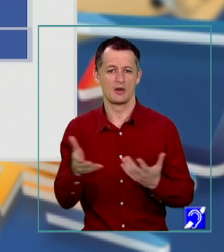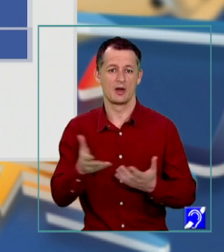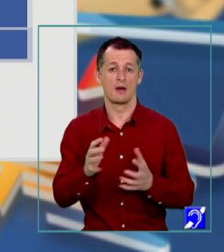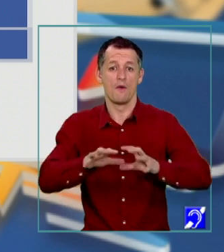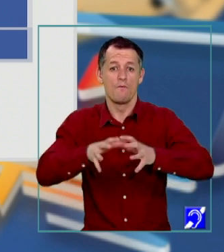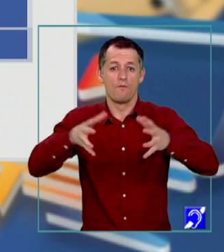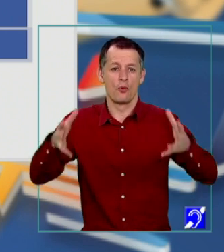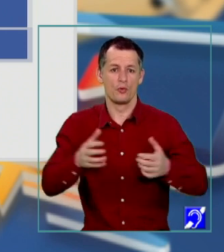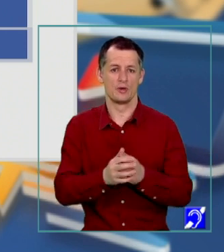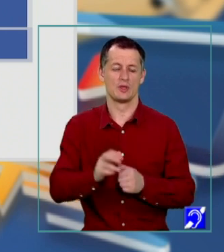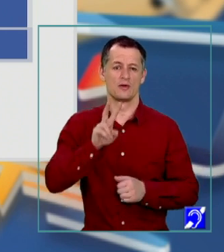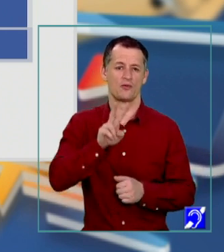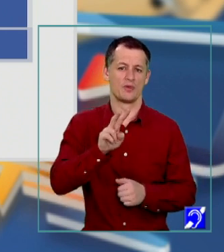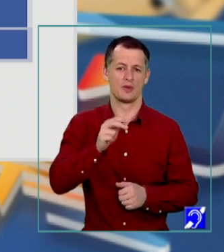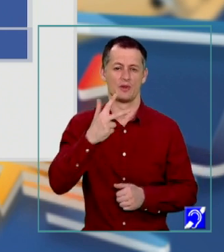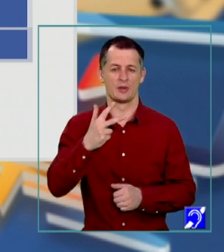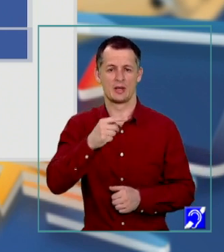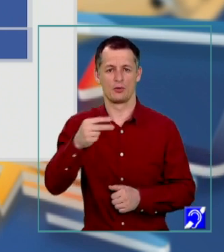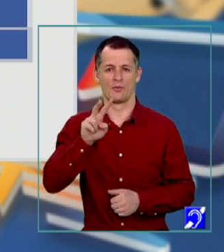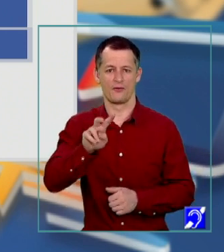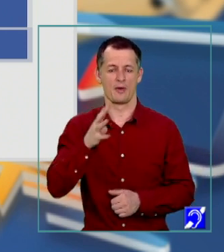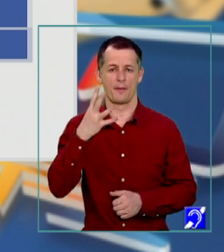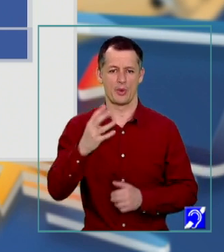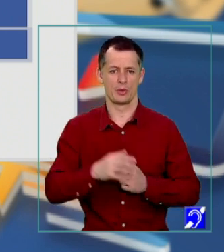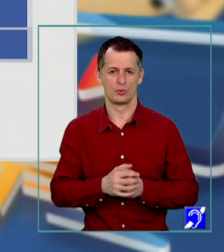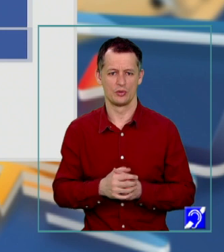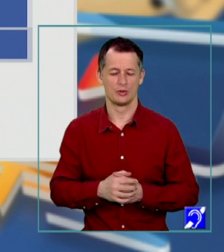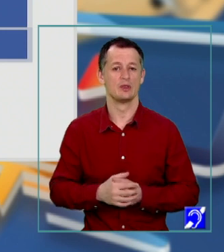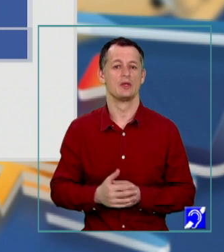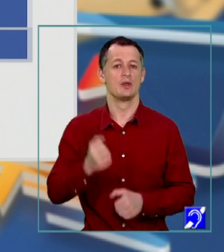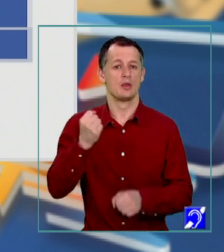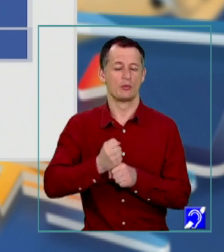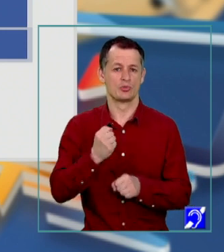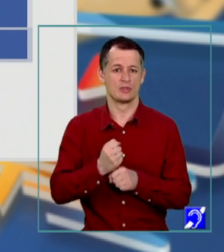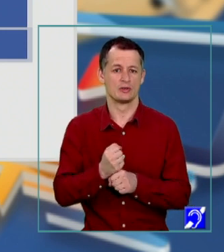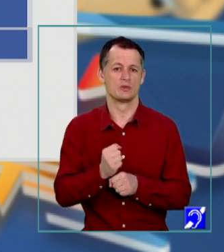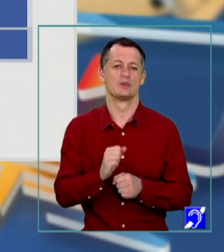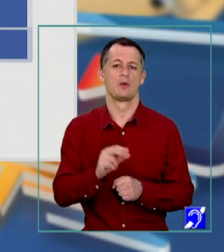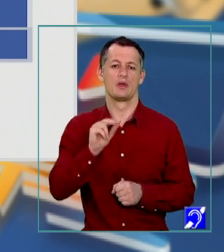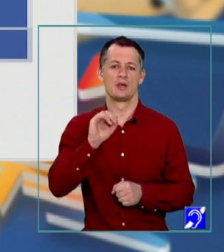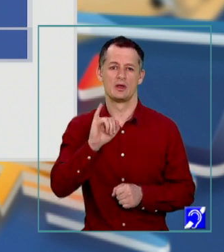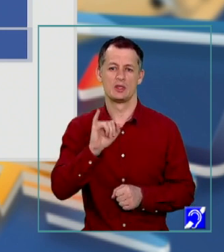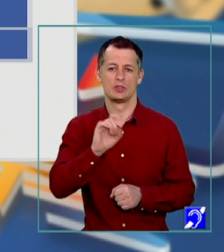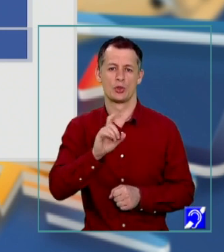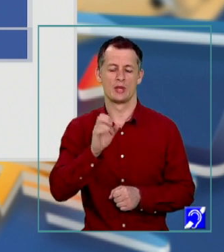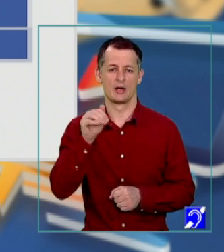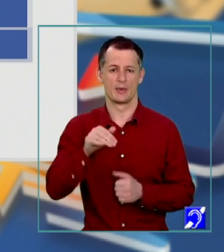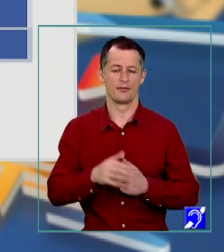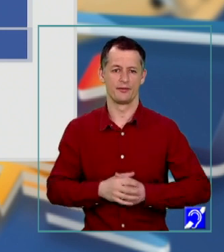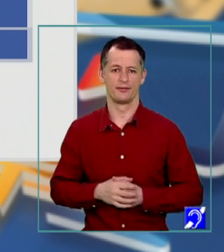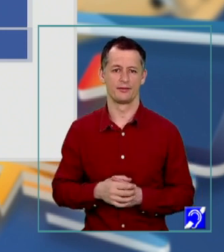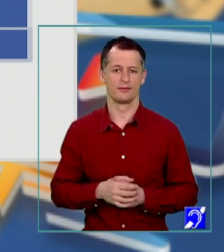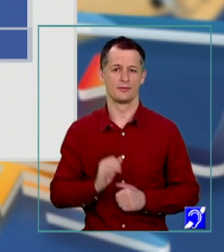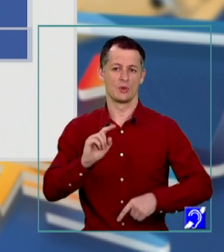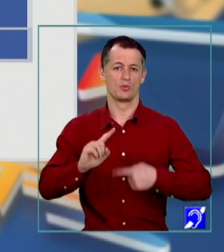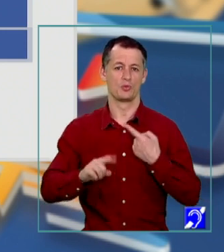devine V3 egal cu V4. Deci mai avem o informație, gazul este supus unui proces izoterm. Deci avem o transformare izotermă, în